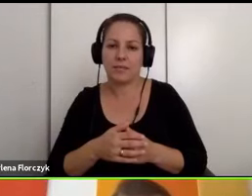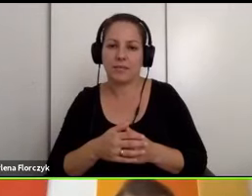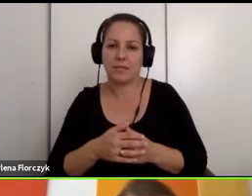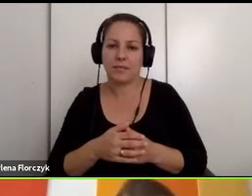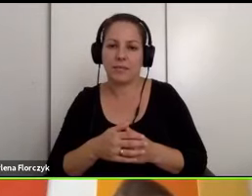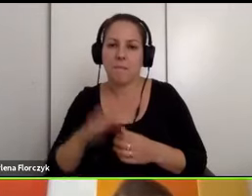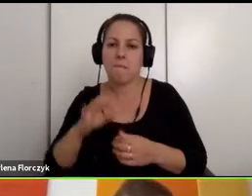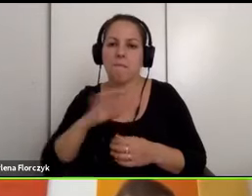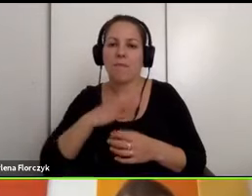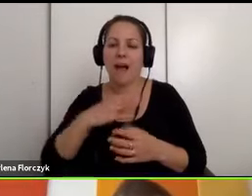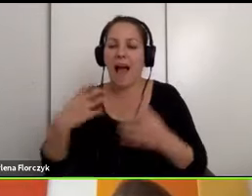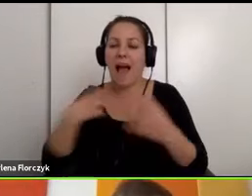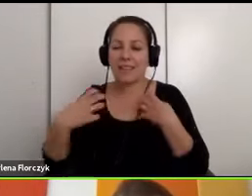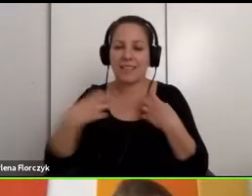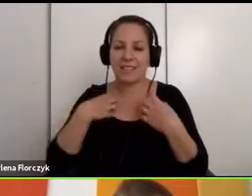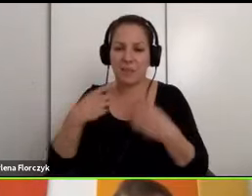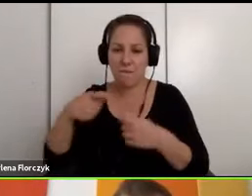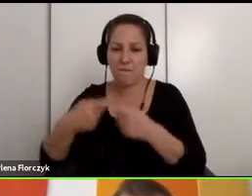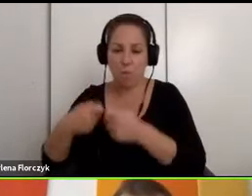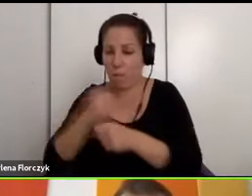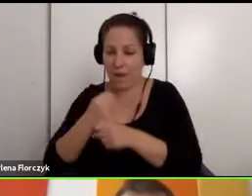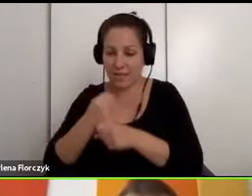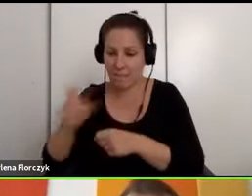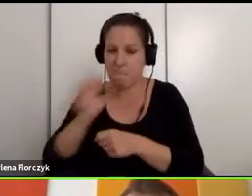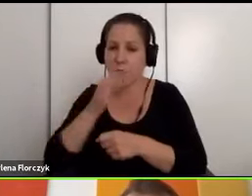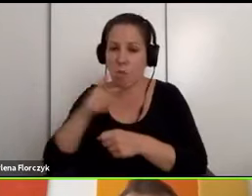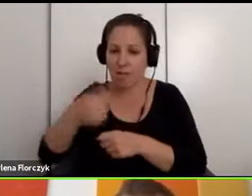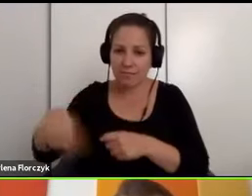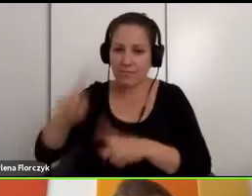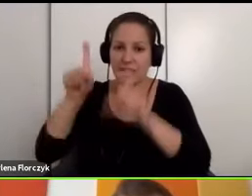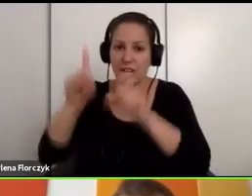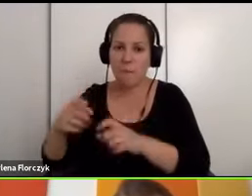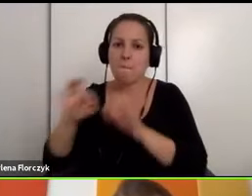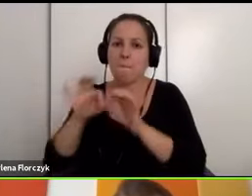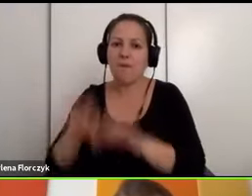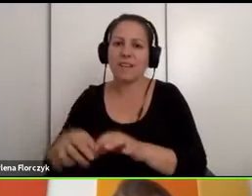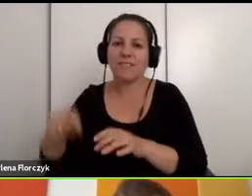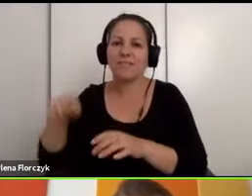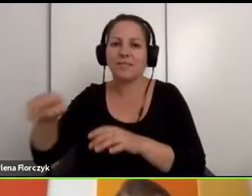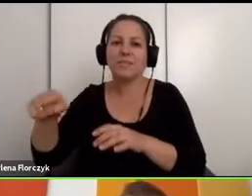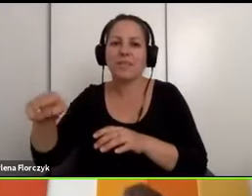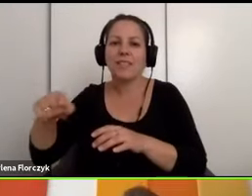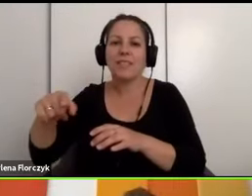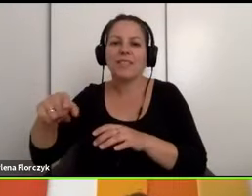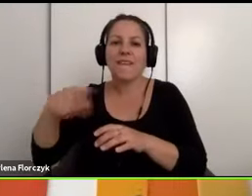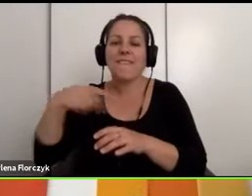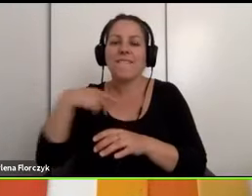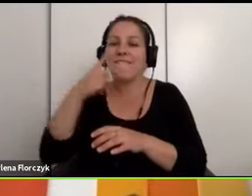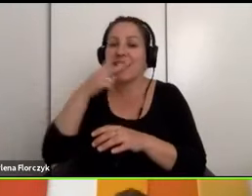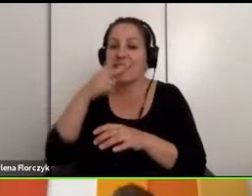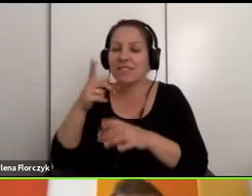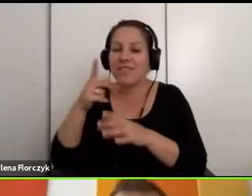moim jakby artystami, z którymi współpracuję, młodymi, którzy zaczynają ze mną prowadzić po wielu latach. To znaczy zaczynam widzieć, że oni nie kupują totalnie